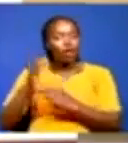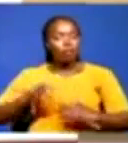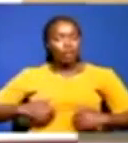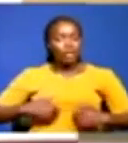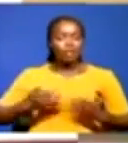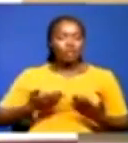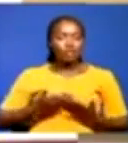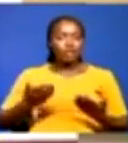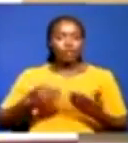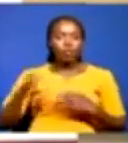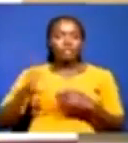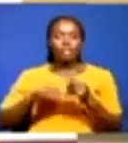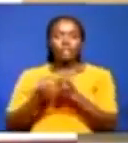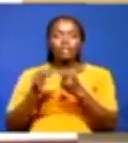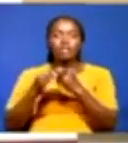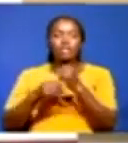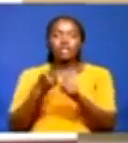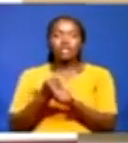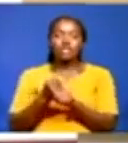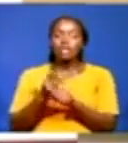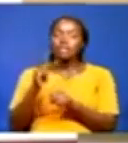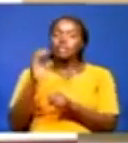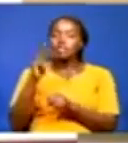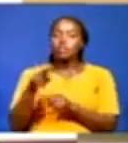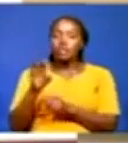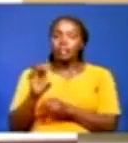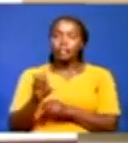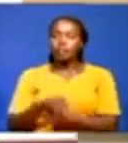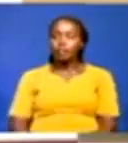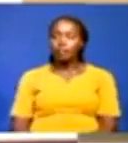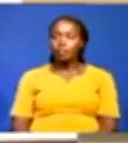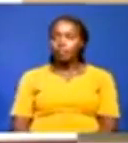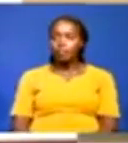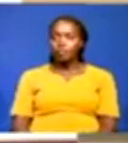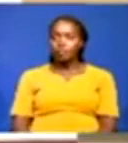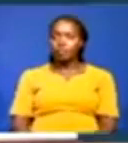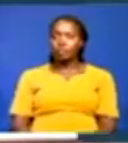umri wa zaidi ya miaka 18 waliofanya mtihani huo. Kamchemenza, Darubini.